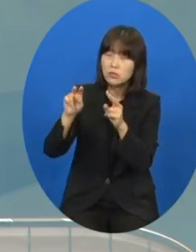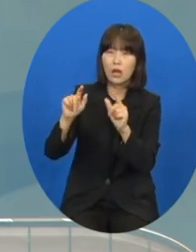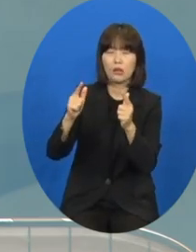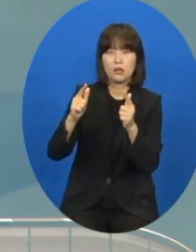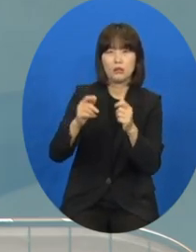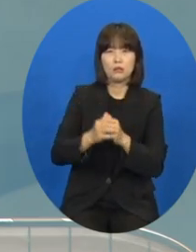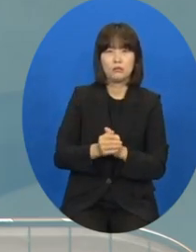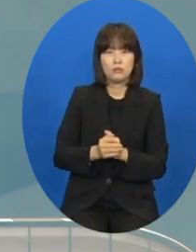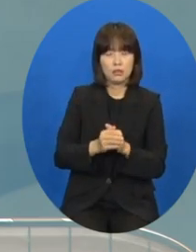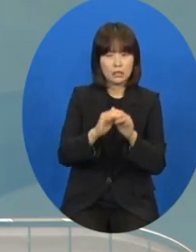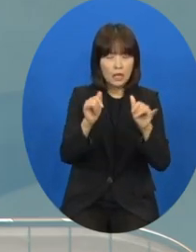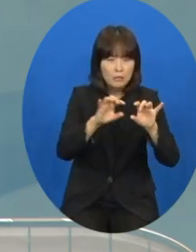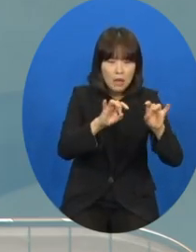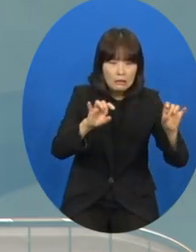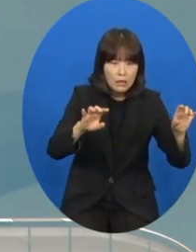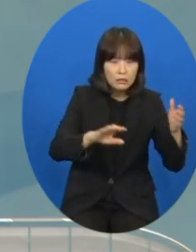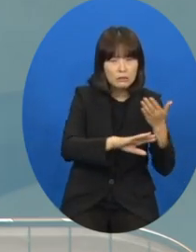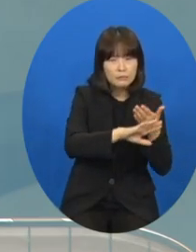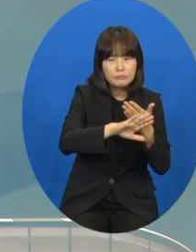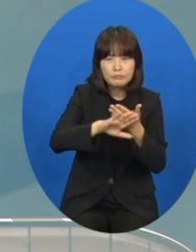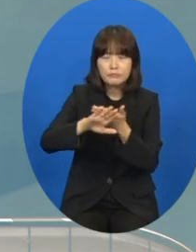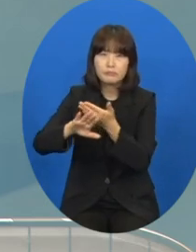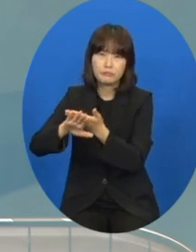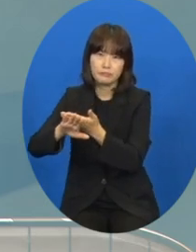사람들마다 십자가를 보는 게 다 달라요.